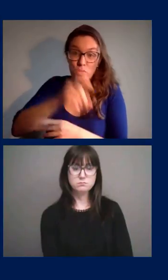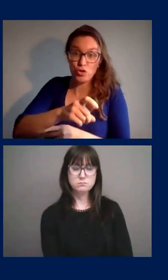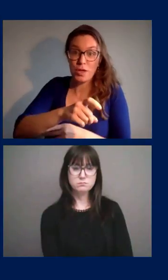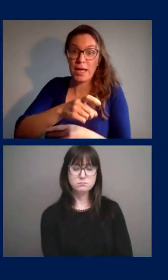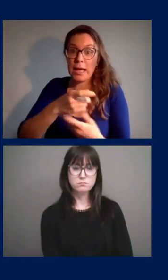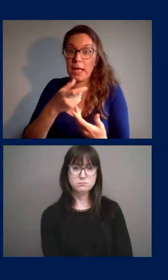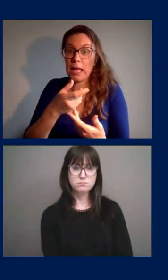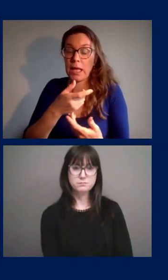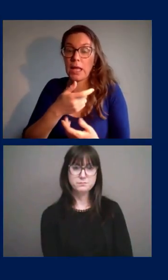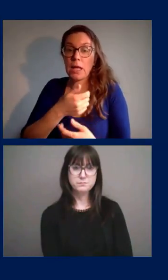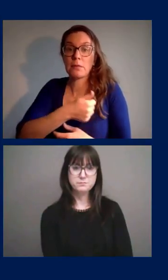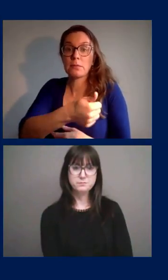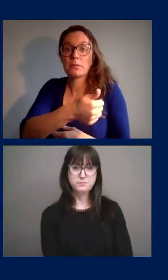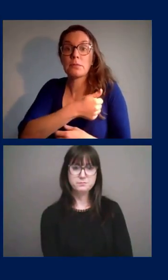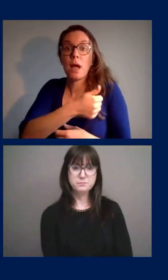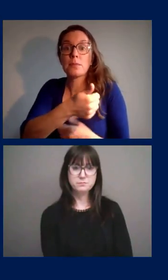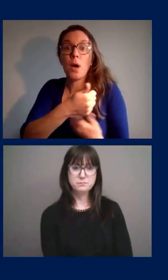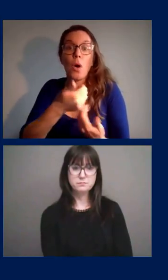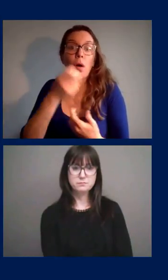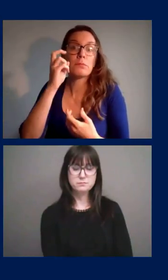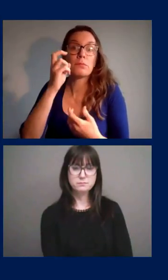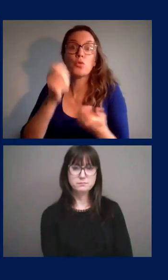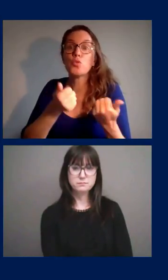petits comme le transport en commun